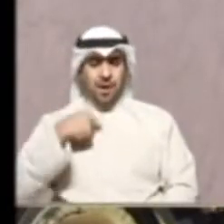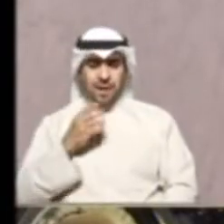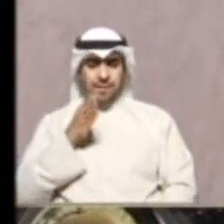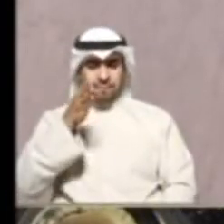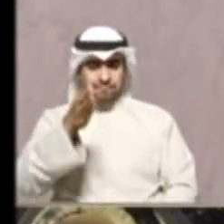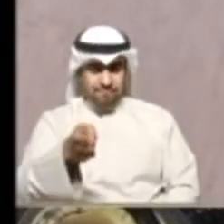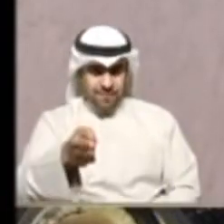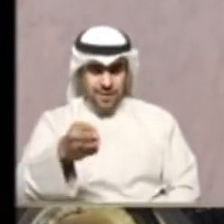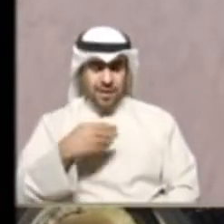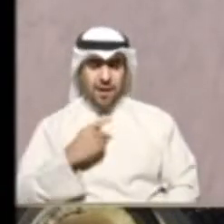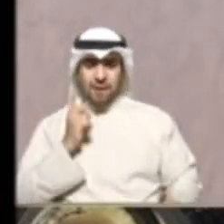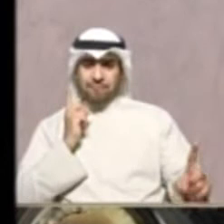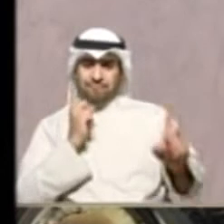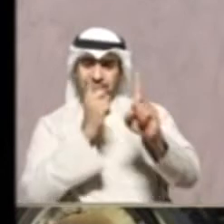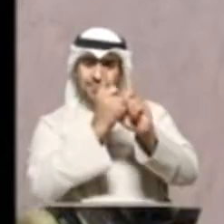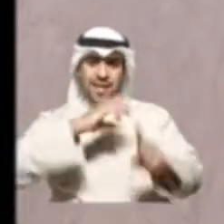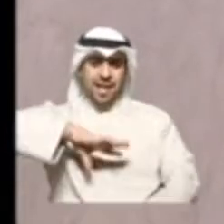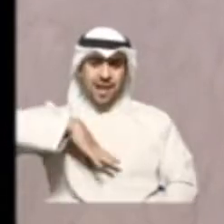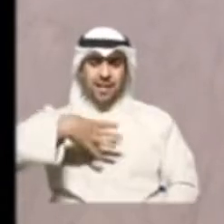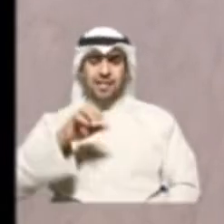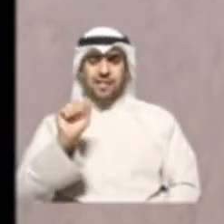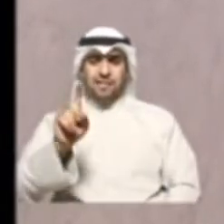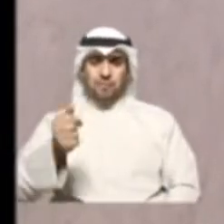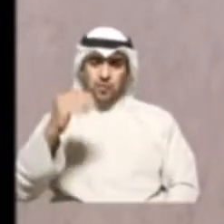ووقفتي جباله،